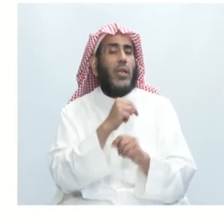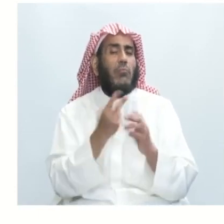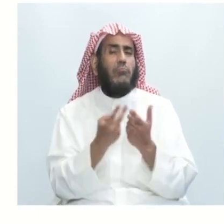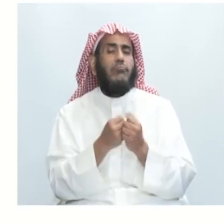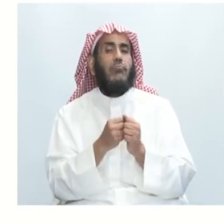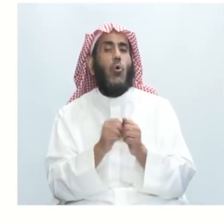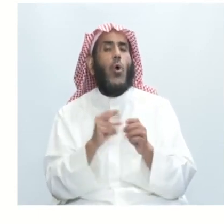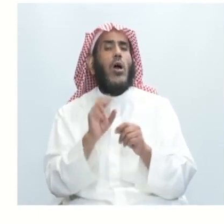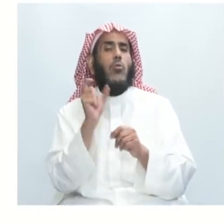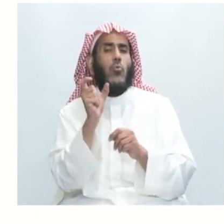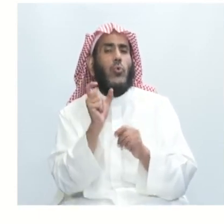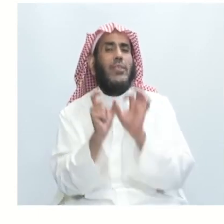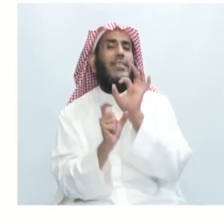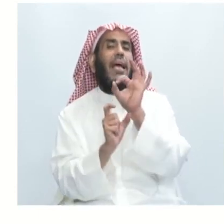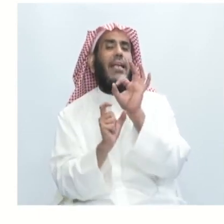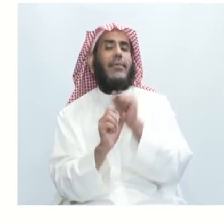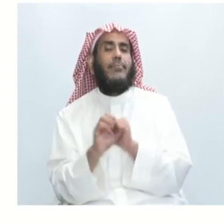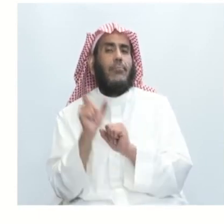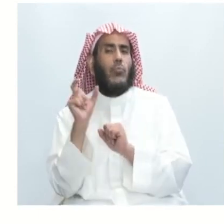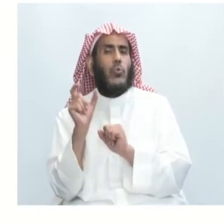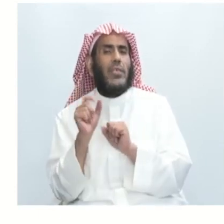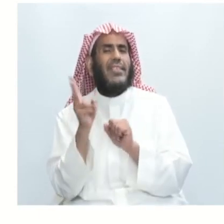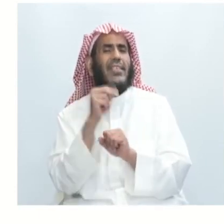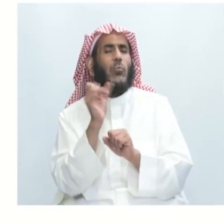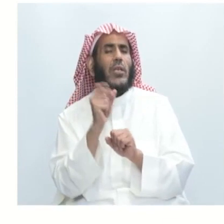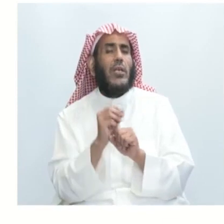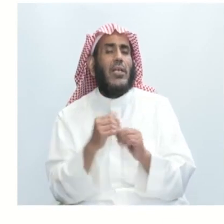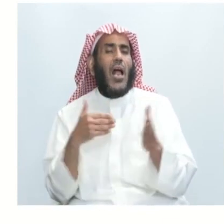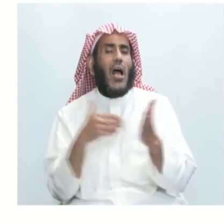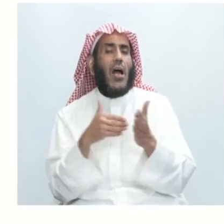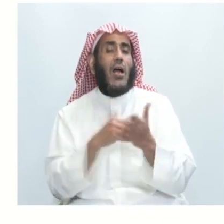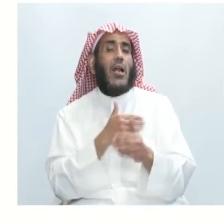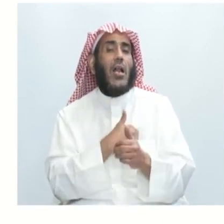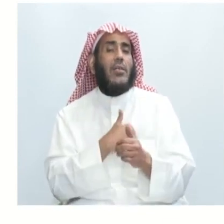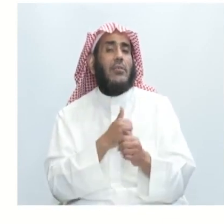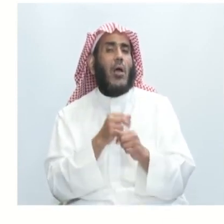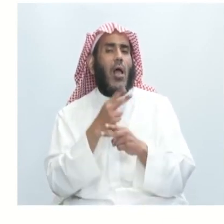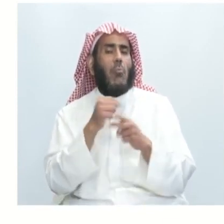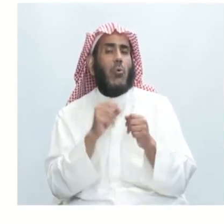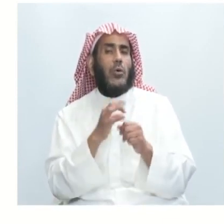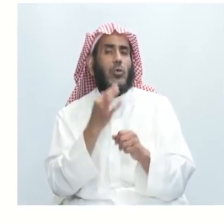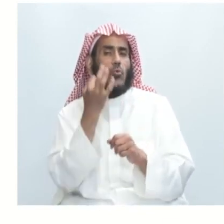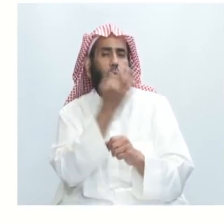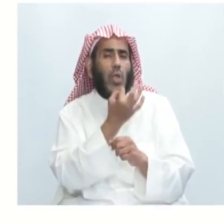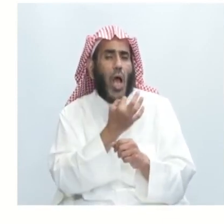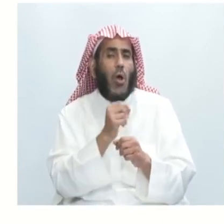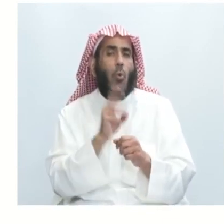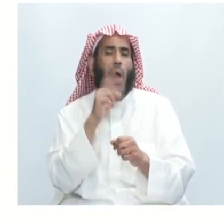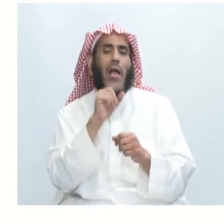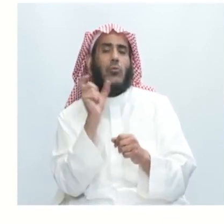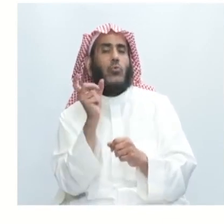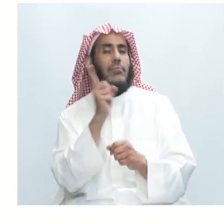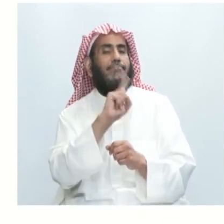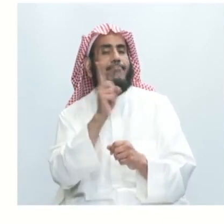هو نون ساكنه التنوين هو نون ساكنه تلحق اخر الاسماء المعربه تنطق ولا تكتب تنطق